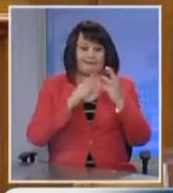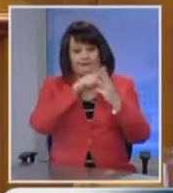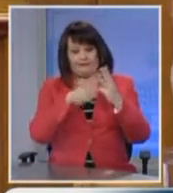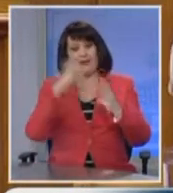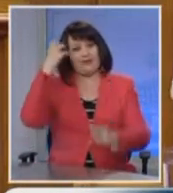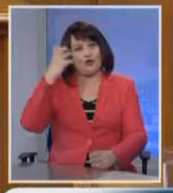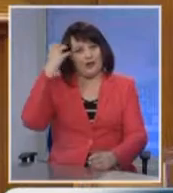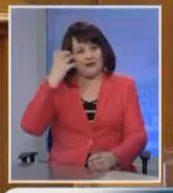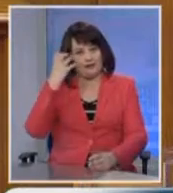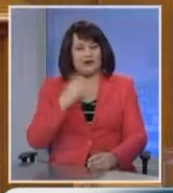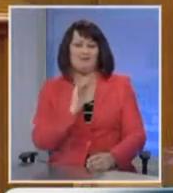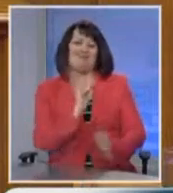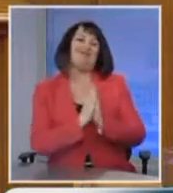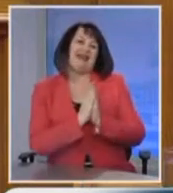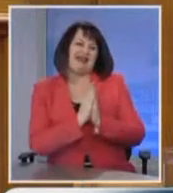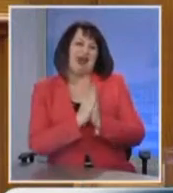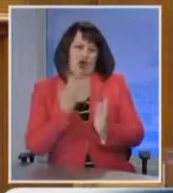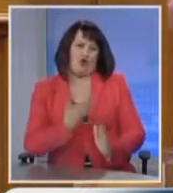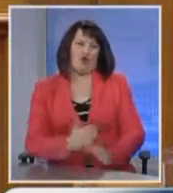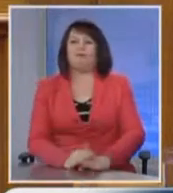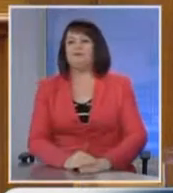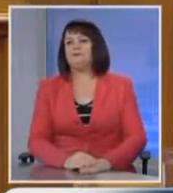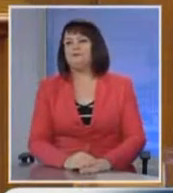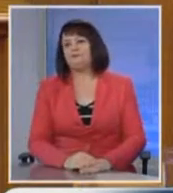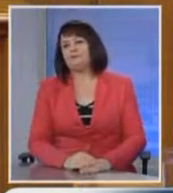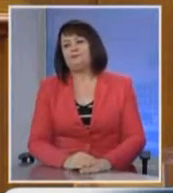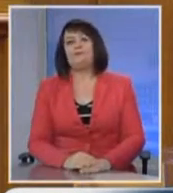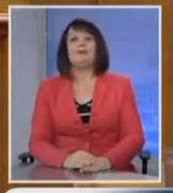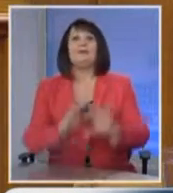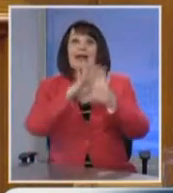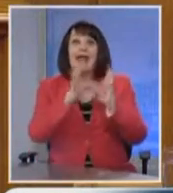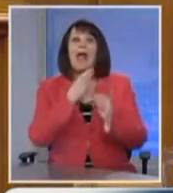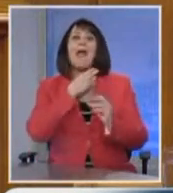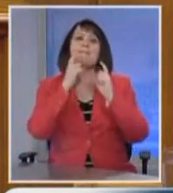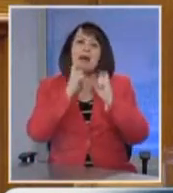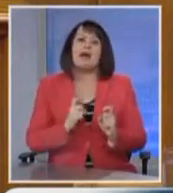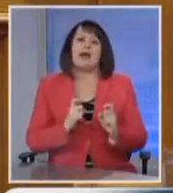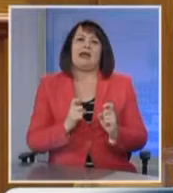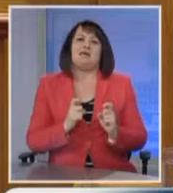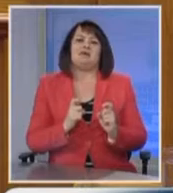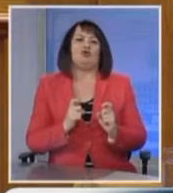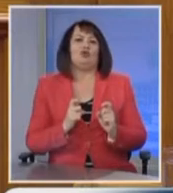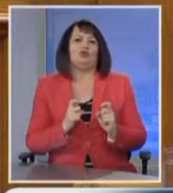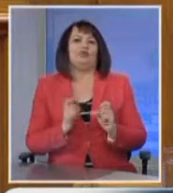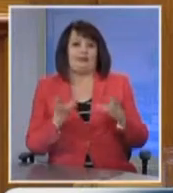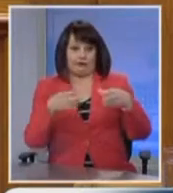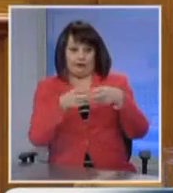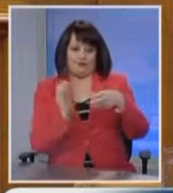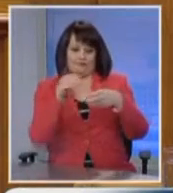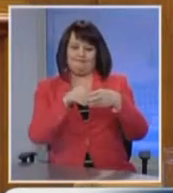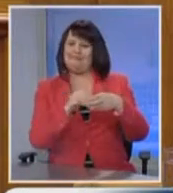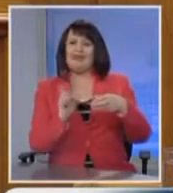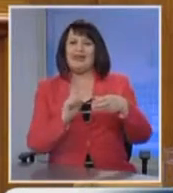θεωρίες. Παρακαλώ να κλείσετε, κύριε Δουζίλα. Εκλογές ως απαραίτητο κομμάτι της δεν είναι κάτι για να